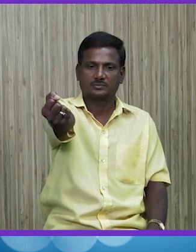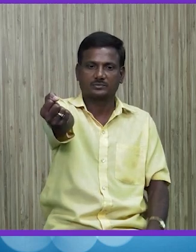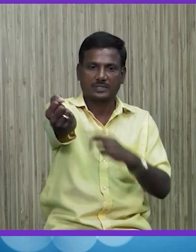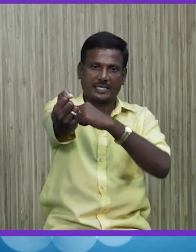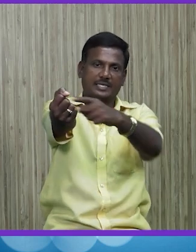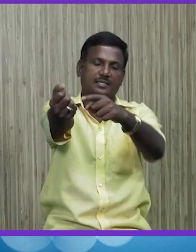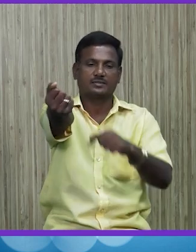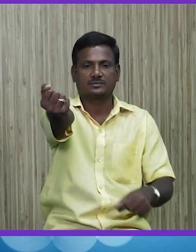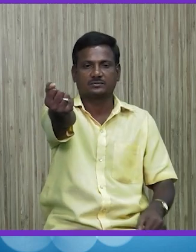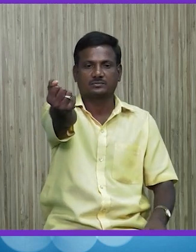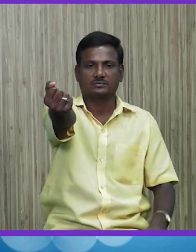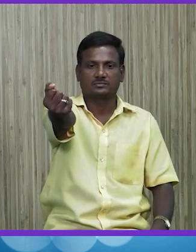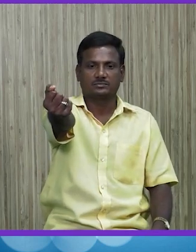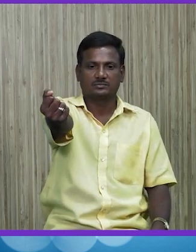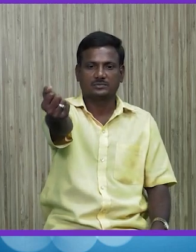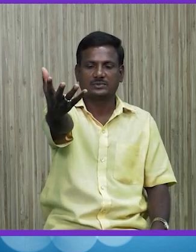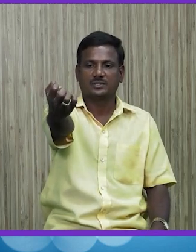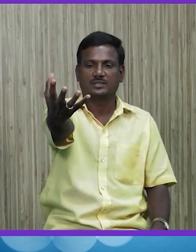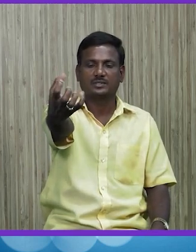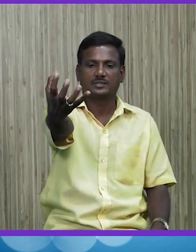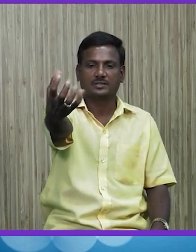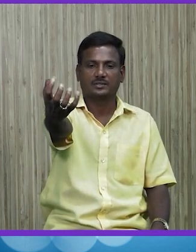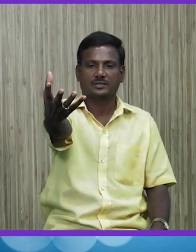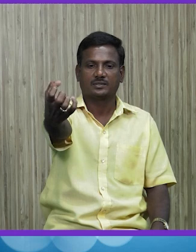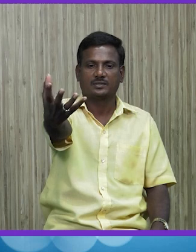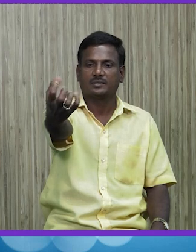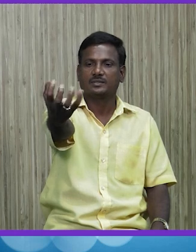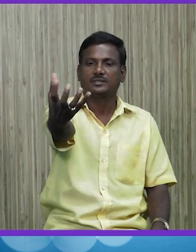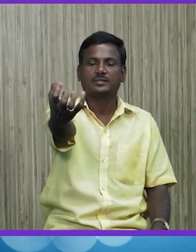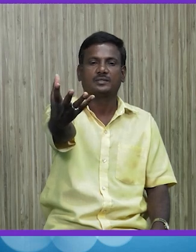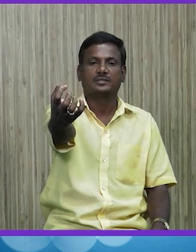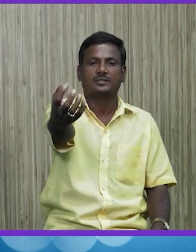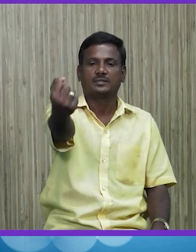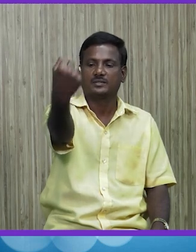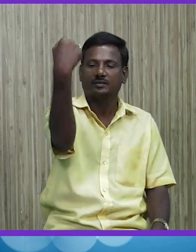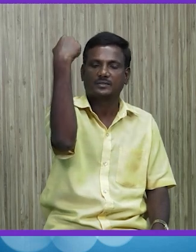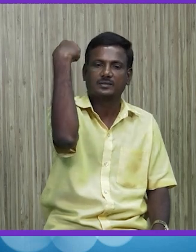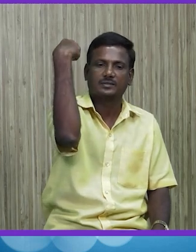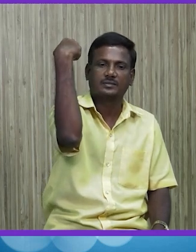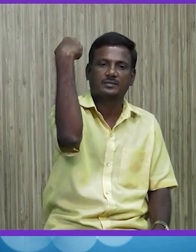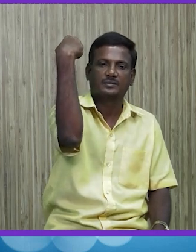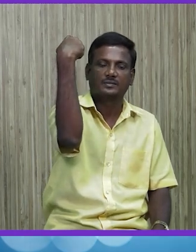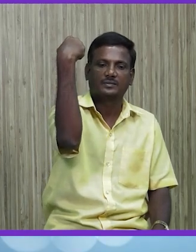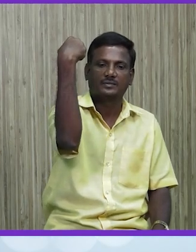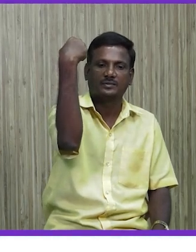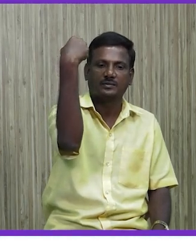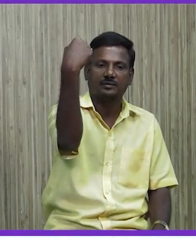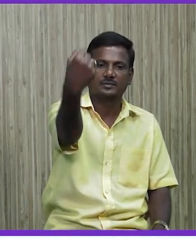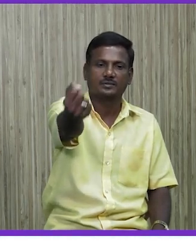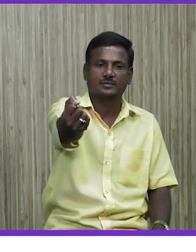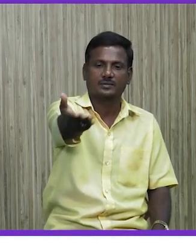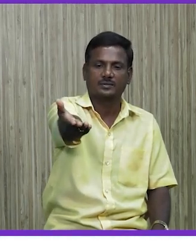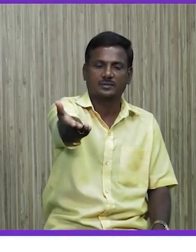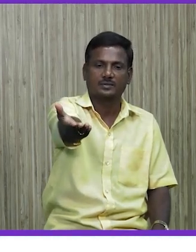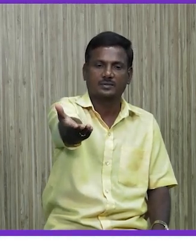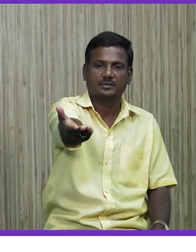இருக்கின் இந்த கையினை நான் இப்பொொளது மடக்க போகின்pend rzeczy கையினை